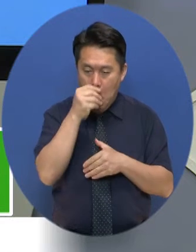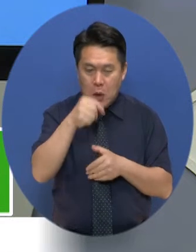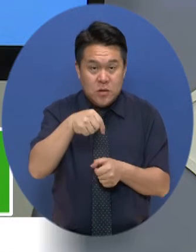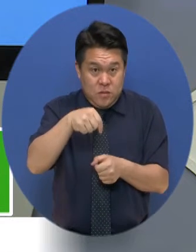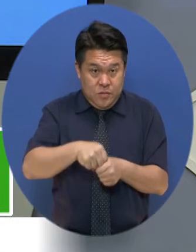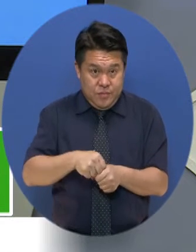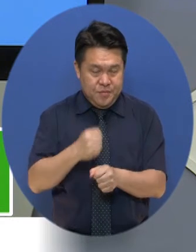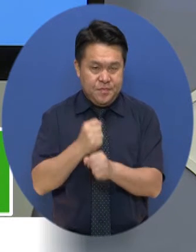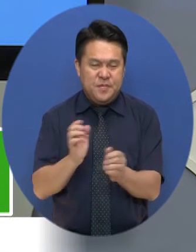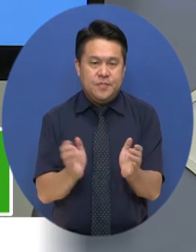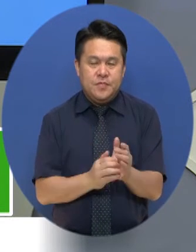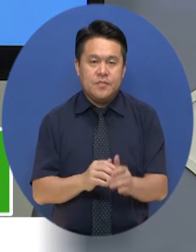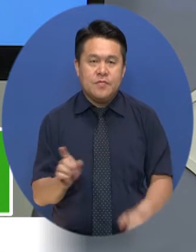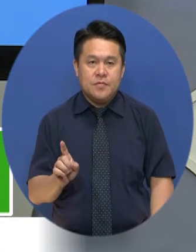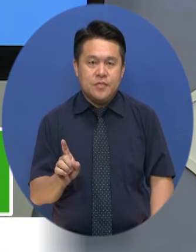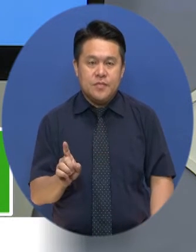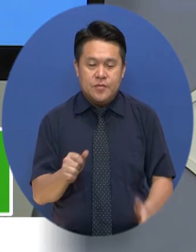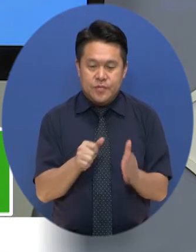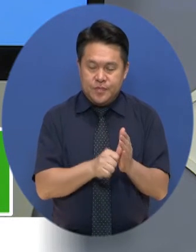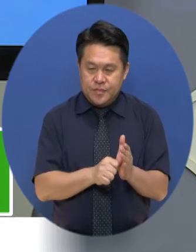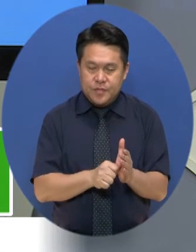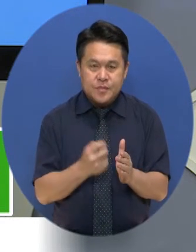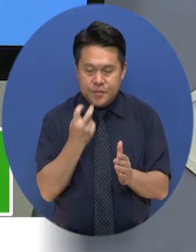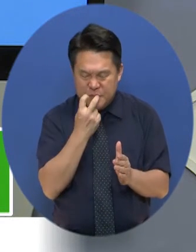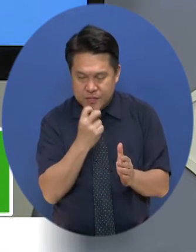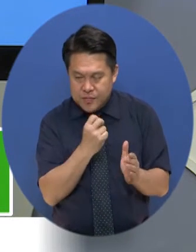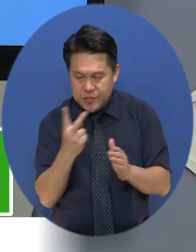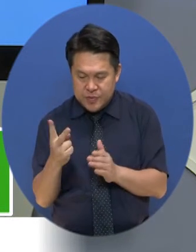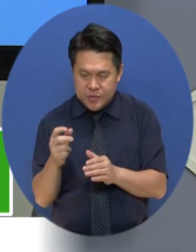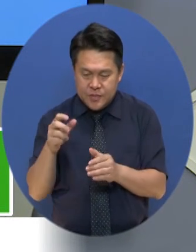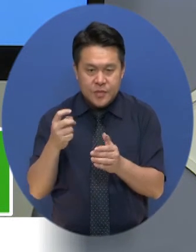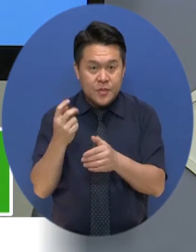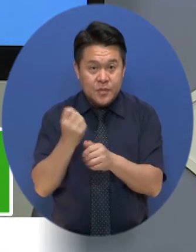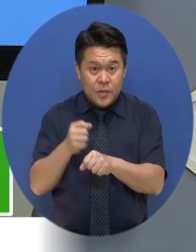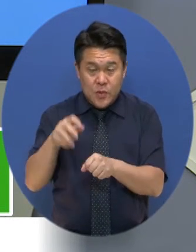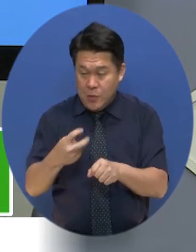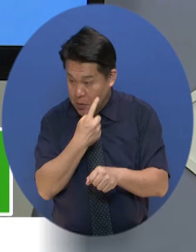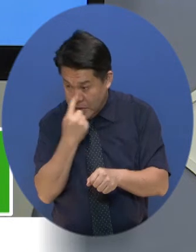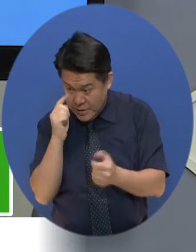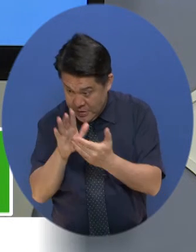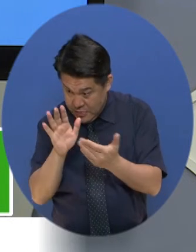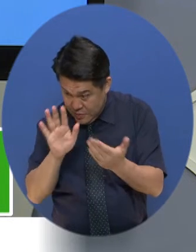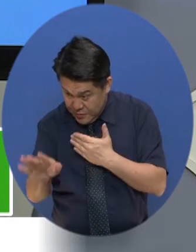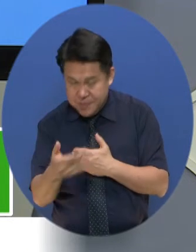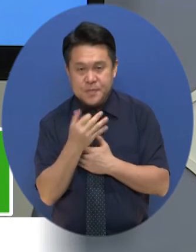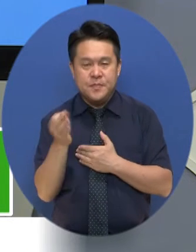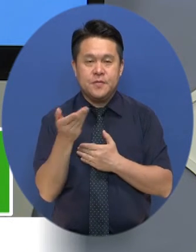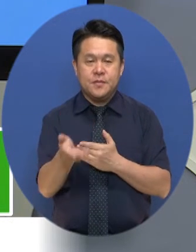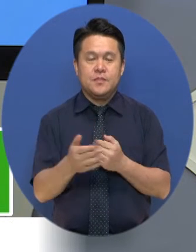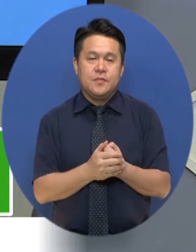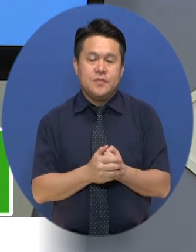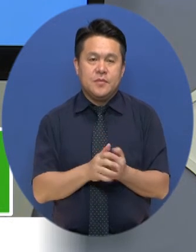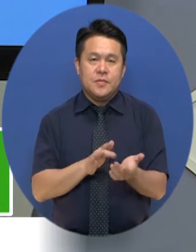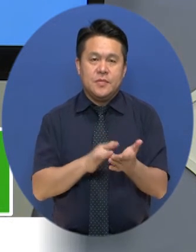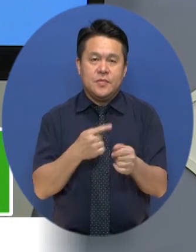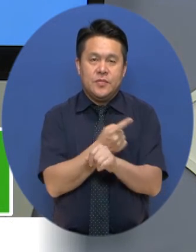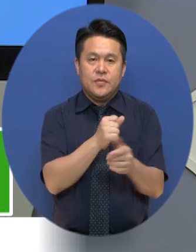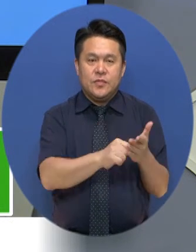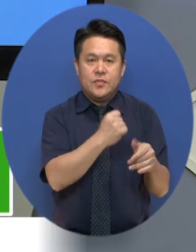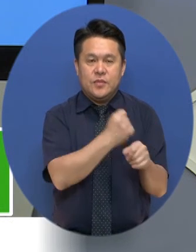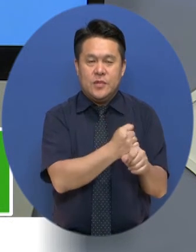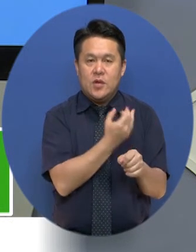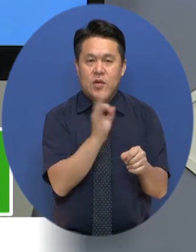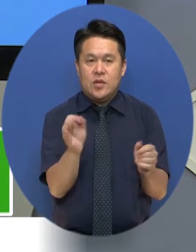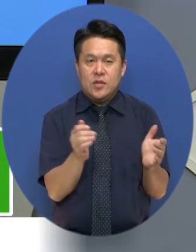것으로 식약처는 품질과 제조소 점검을 거쳐 가했습니다 의약외품으로 허가 된 휴대용